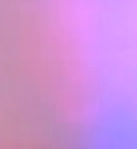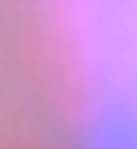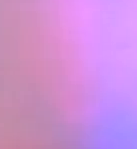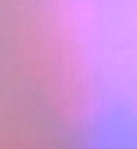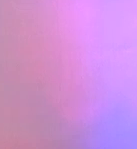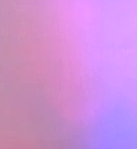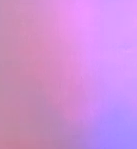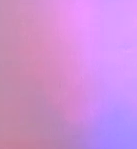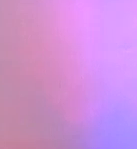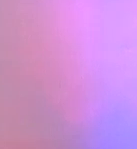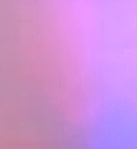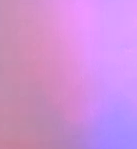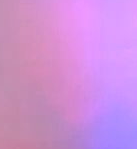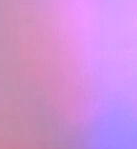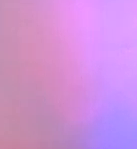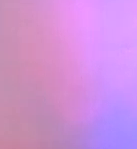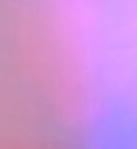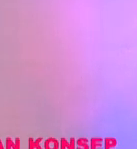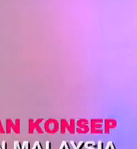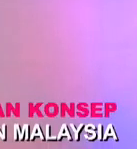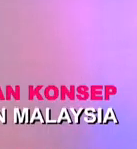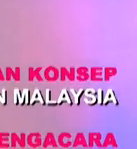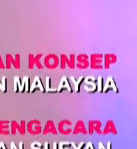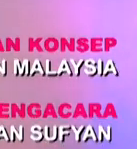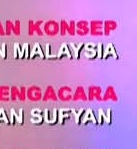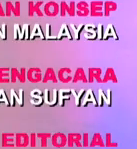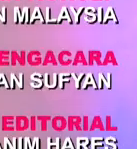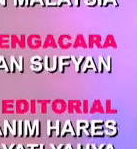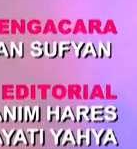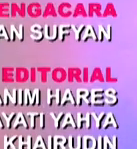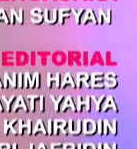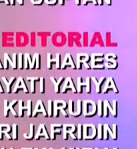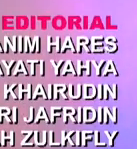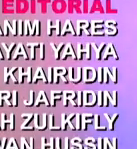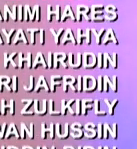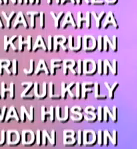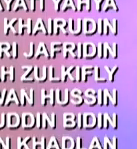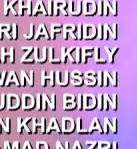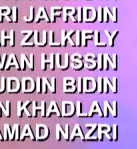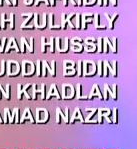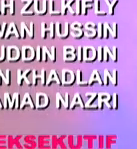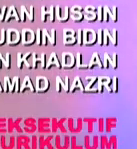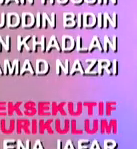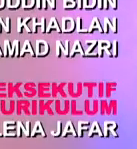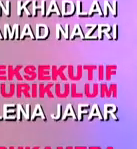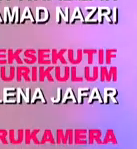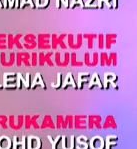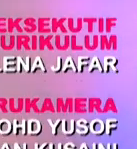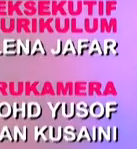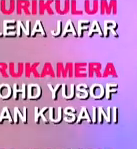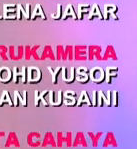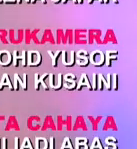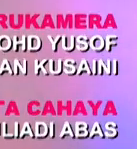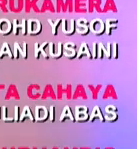Pesanan buatmu. Sahabat Rasulullah sallallahu alaihi wasallam Abdullah ibn Mas'ud ada memberitahu situasi